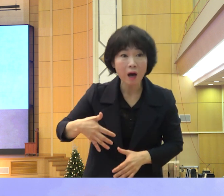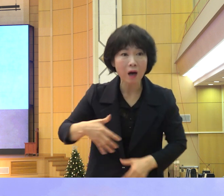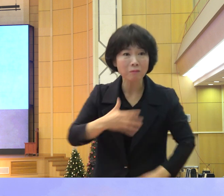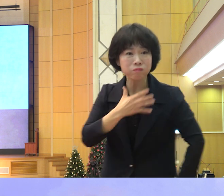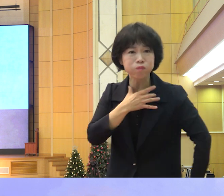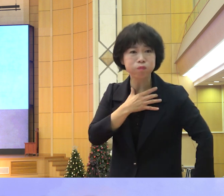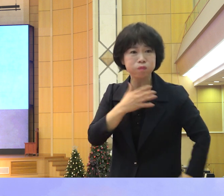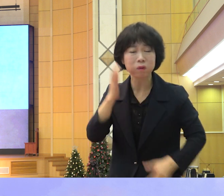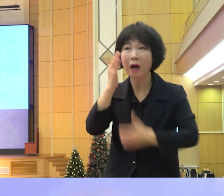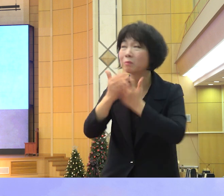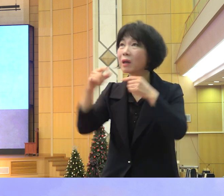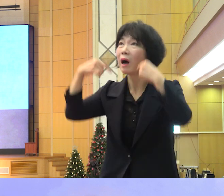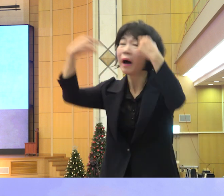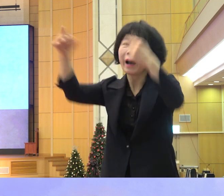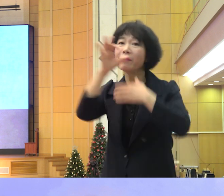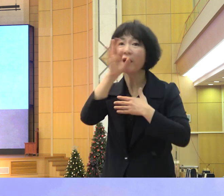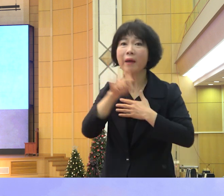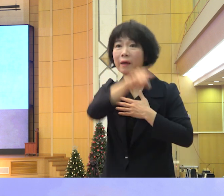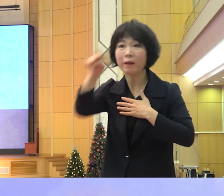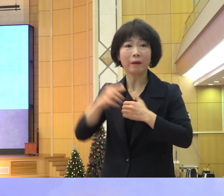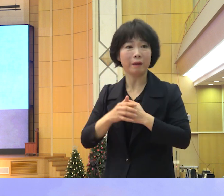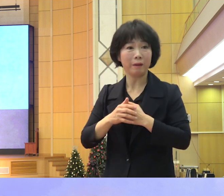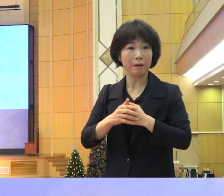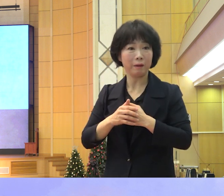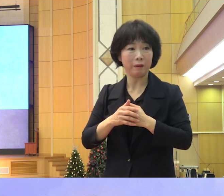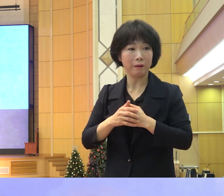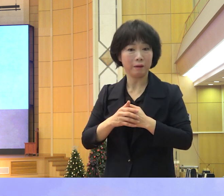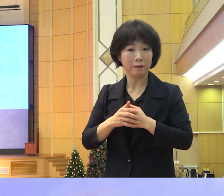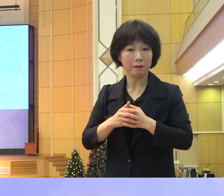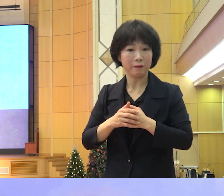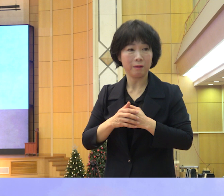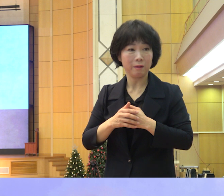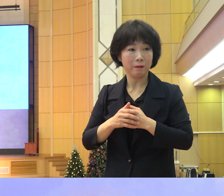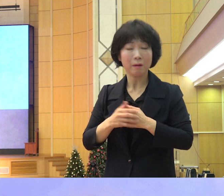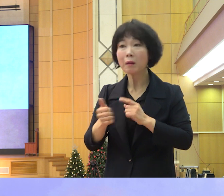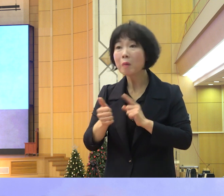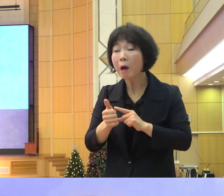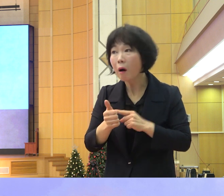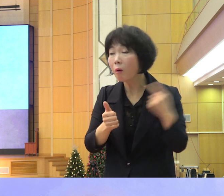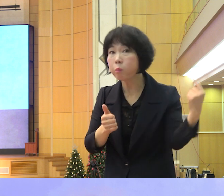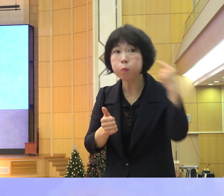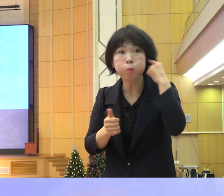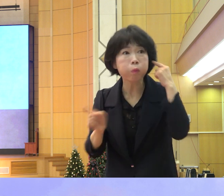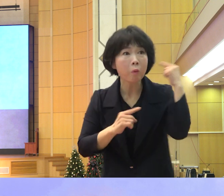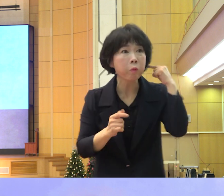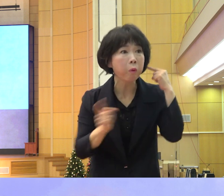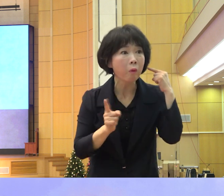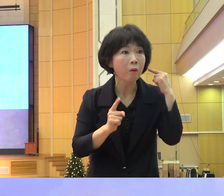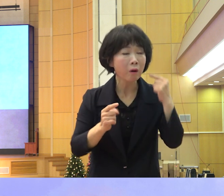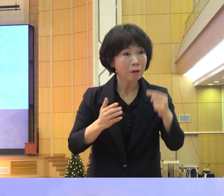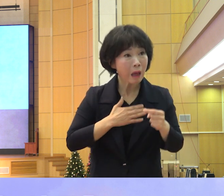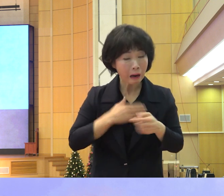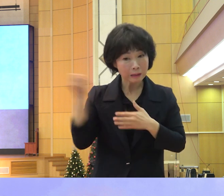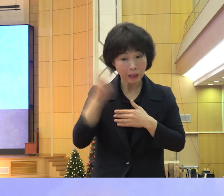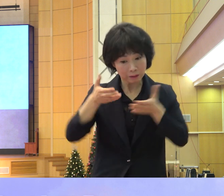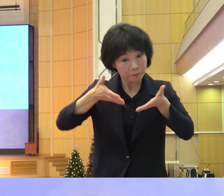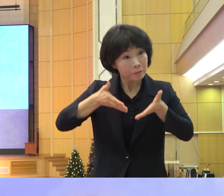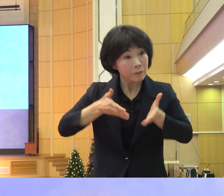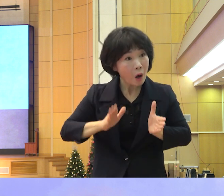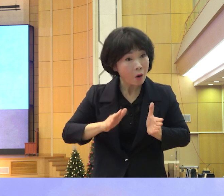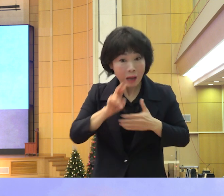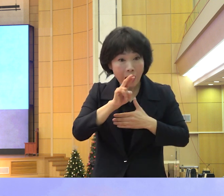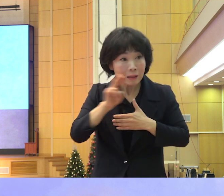예수 믿는 것인데, 아니 주님 앞에 왔다고 되는 것이 아니라 거듭나야 천국에 들어간다는